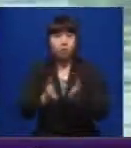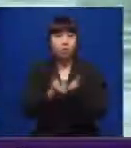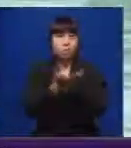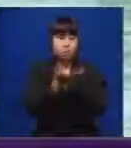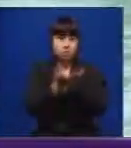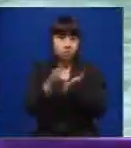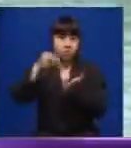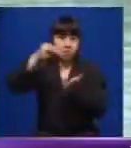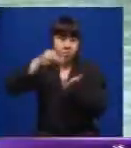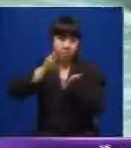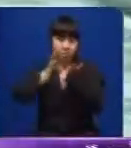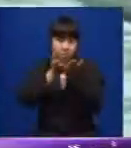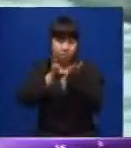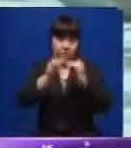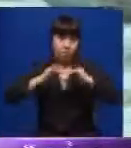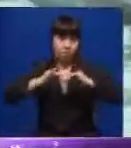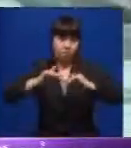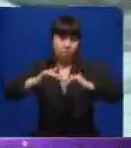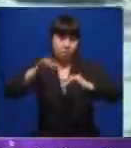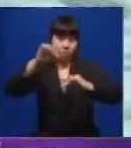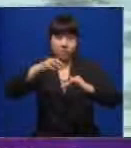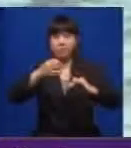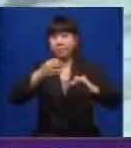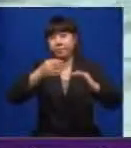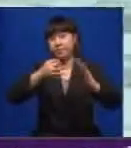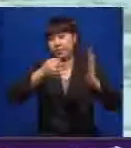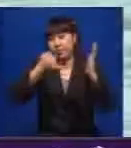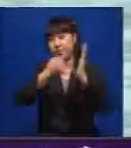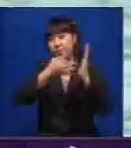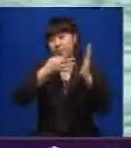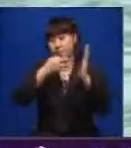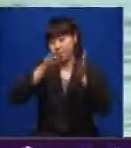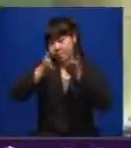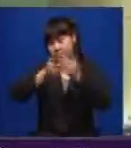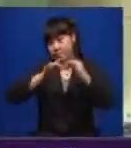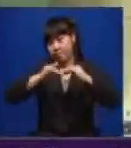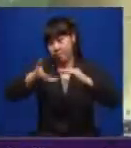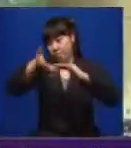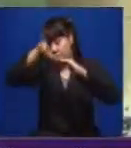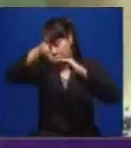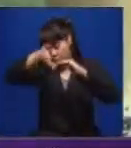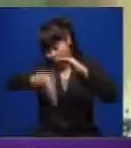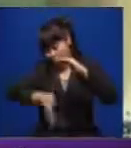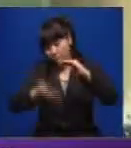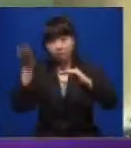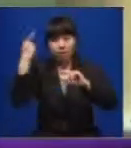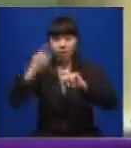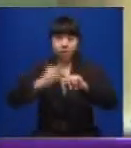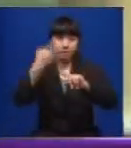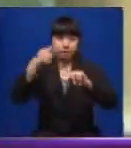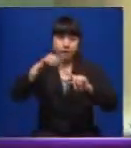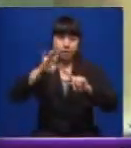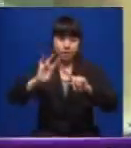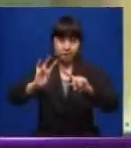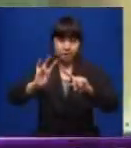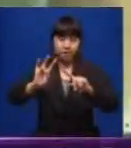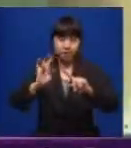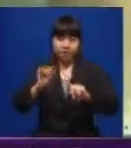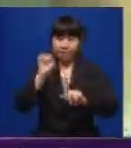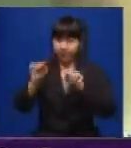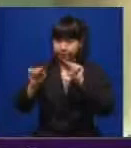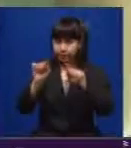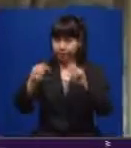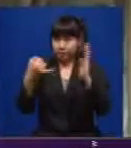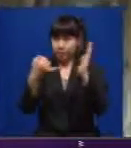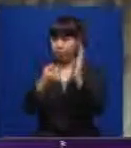เรือบรรทุกกากน้ำมันที่ล้มลงบริเวณปากอ่าวมหาชัยเมื่อวันที่ 7เมษายนที่ผ่านมาแล้วก็กำชับ